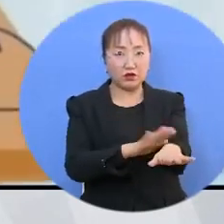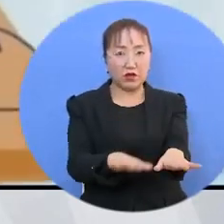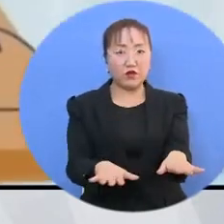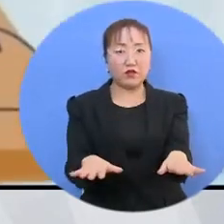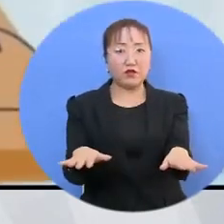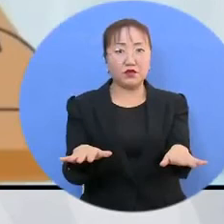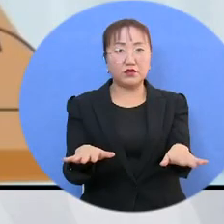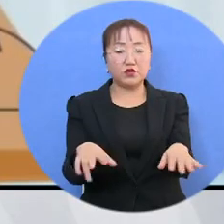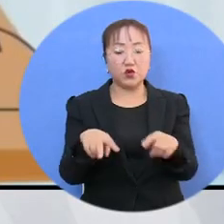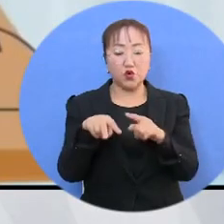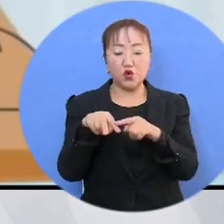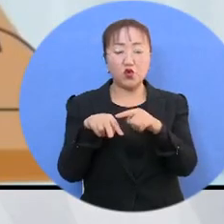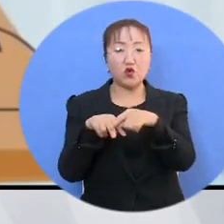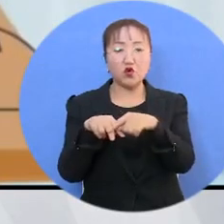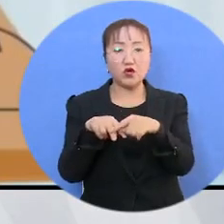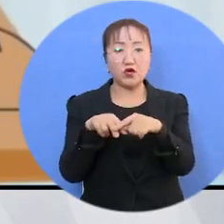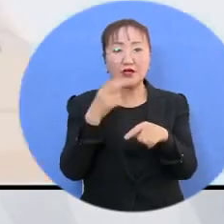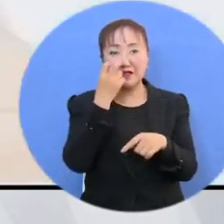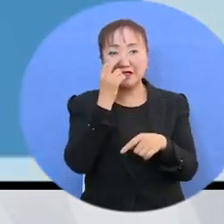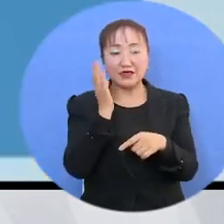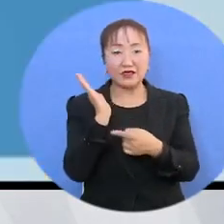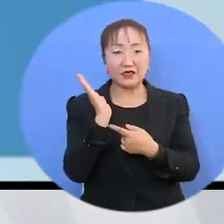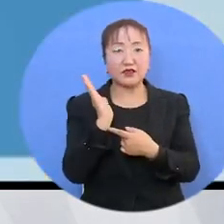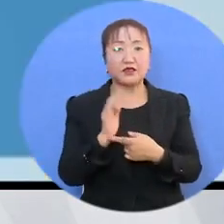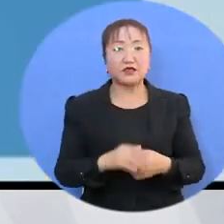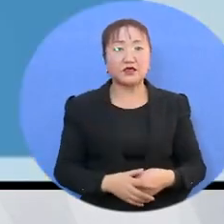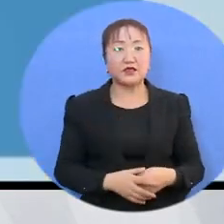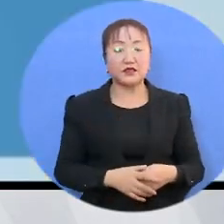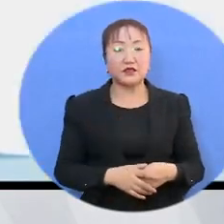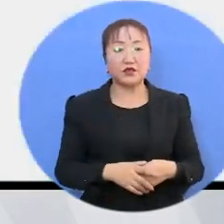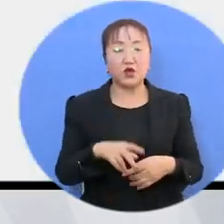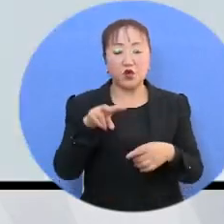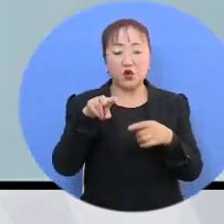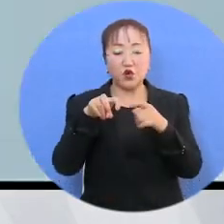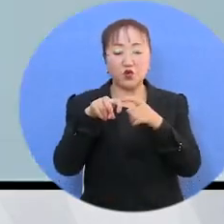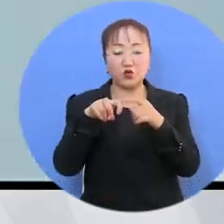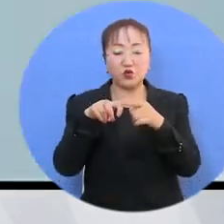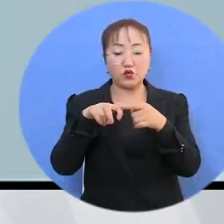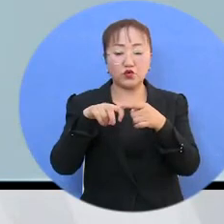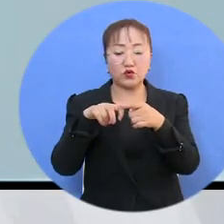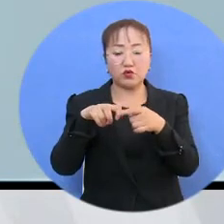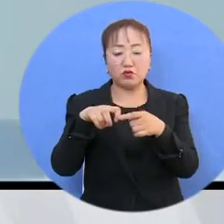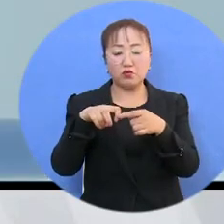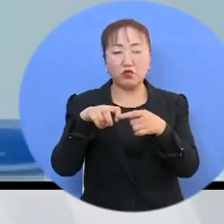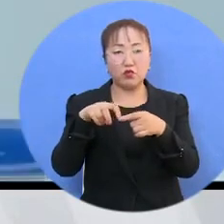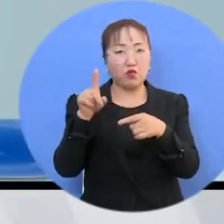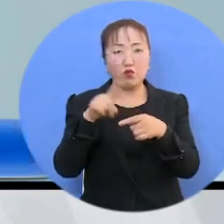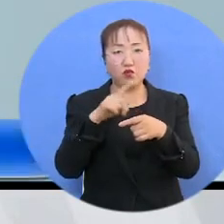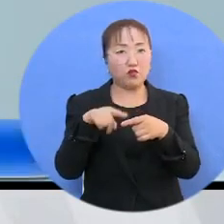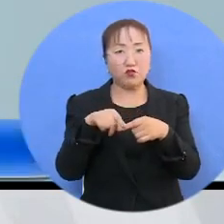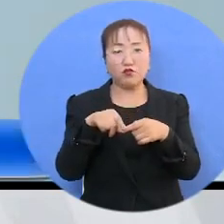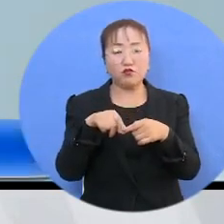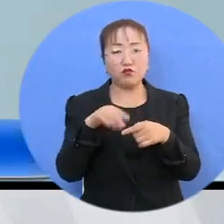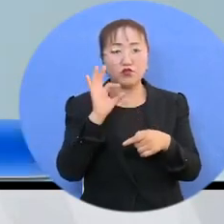За хөл хаан хэрхэн байрлахыг харцгаая. За өвдөг бол 90 градусд байхсгүй. За зөв